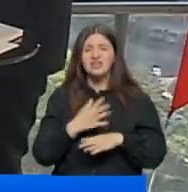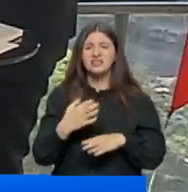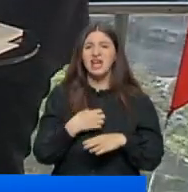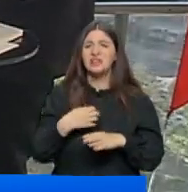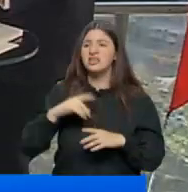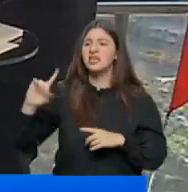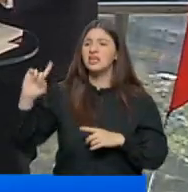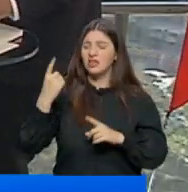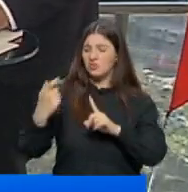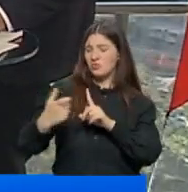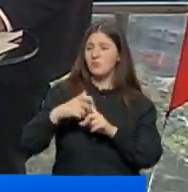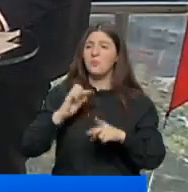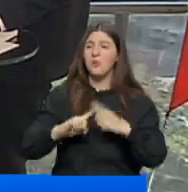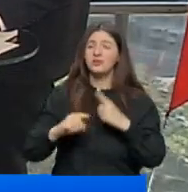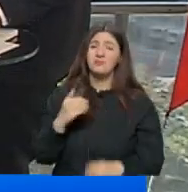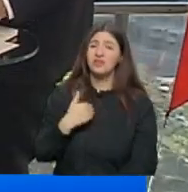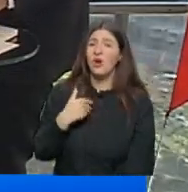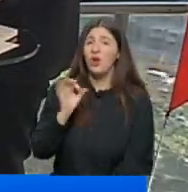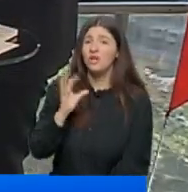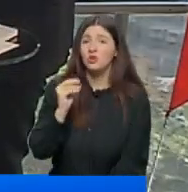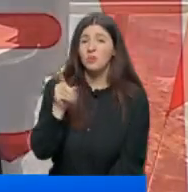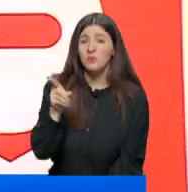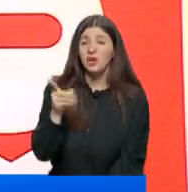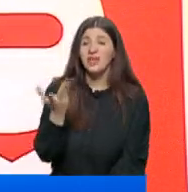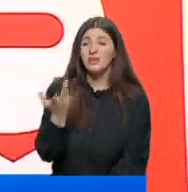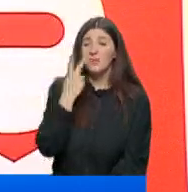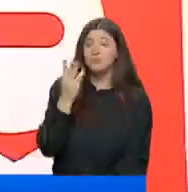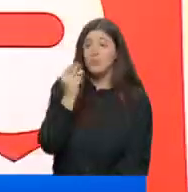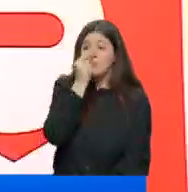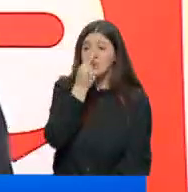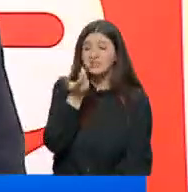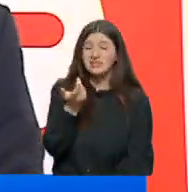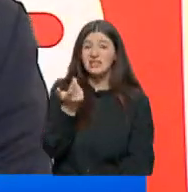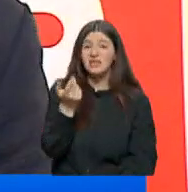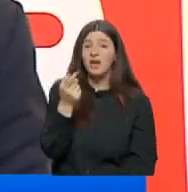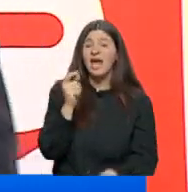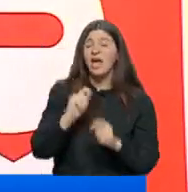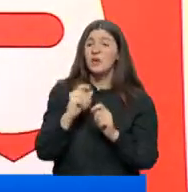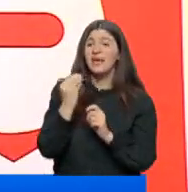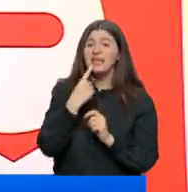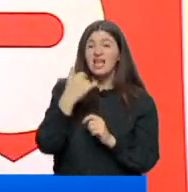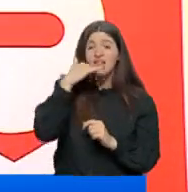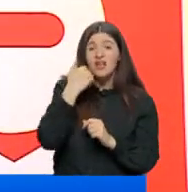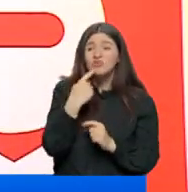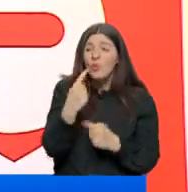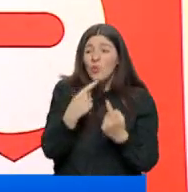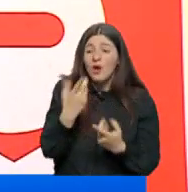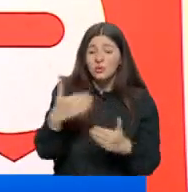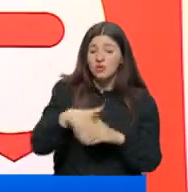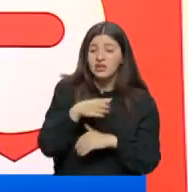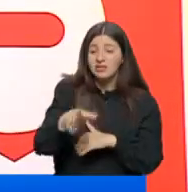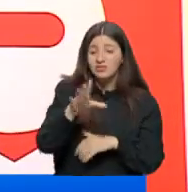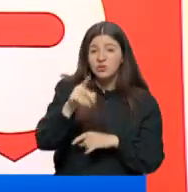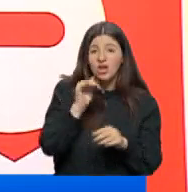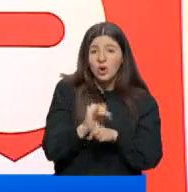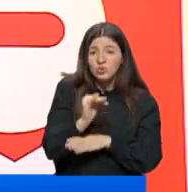kendi iktidarlarını koruma politikaları bence. Önemli olan noktası bu. Çünkü bakın çok basit. Yani şimdi ekonomi iyi diye de yalanlar söylüyorlar da sokağa çıktığınızda